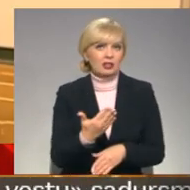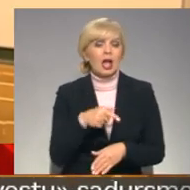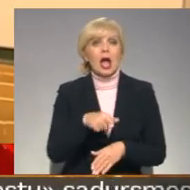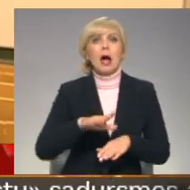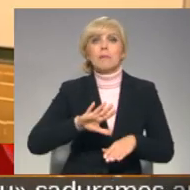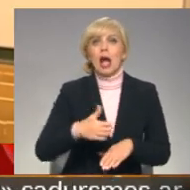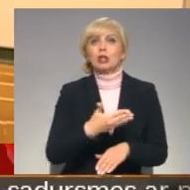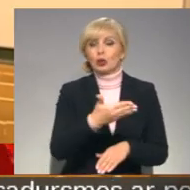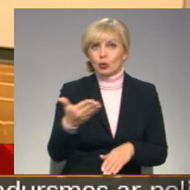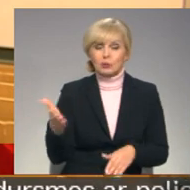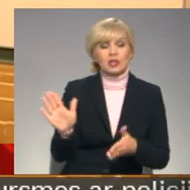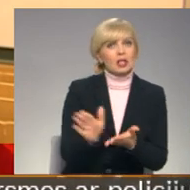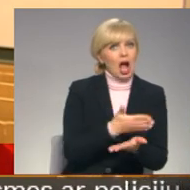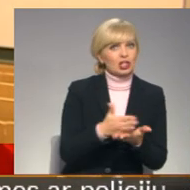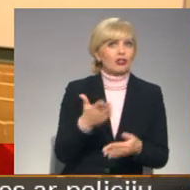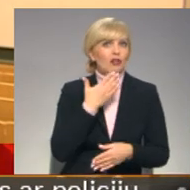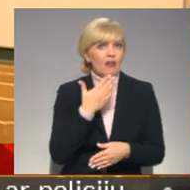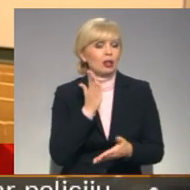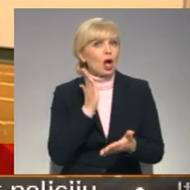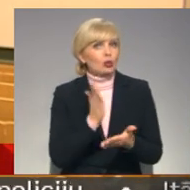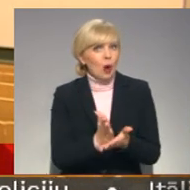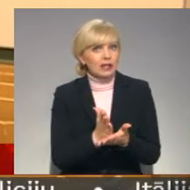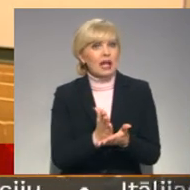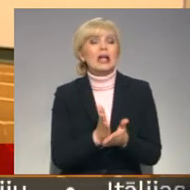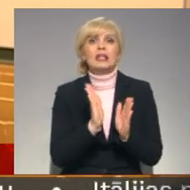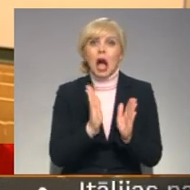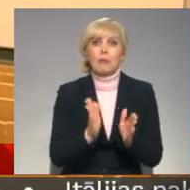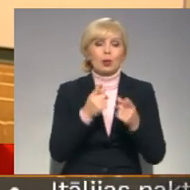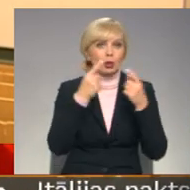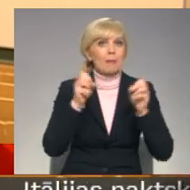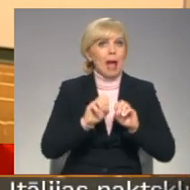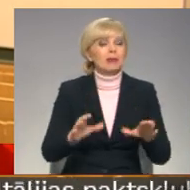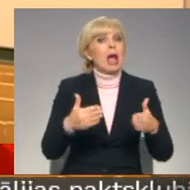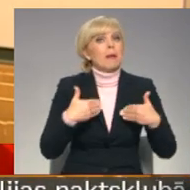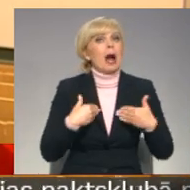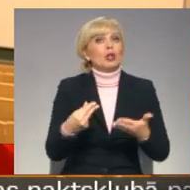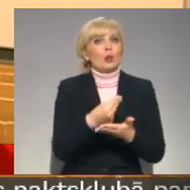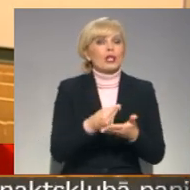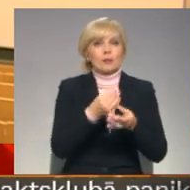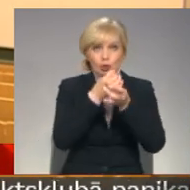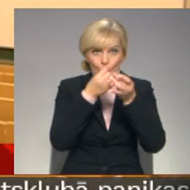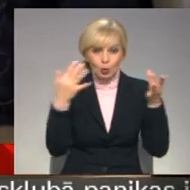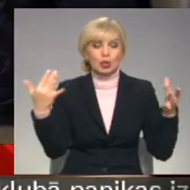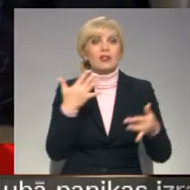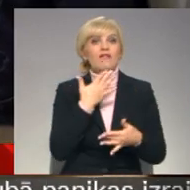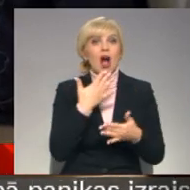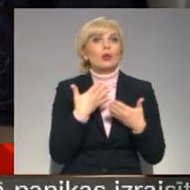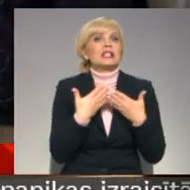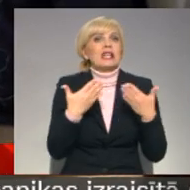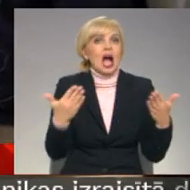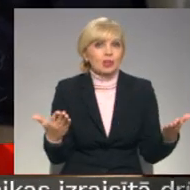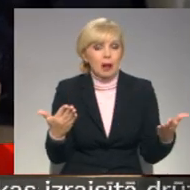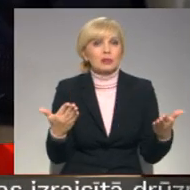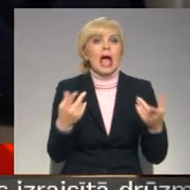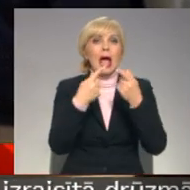Bet ja jums ir atsevišķa valoda, jums tajā noteikti jābūt arī mēdījiem. Priekš manis tas nozīmē savas kultūras un valodas izpausmi, un mēdīji